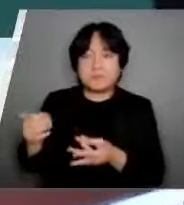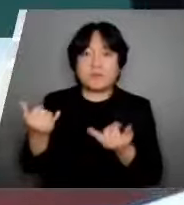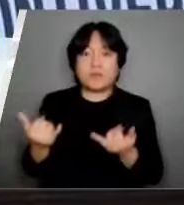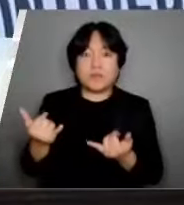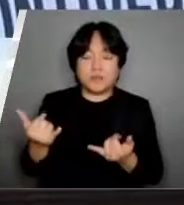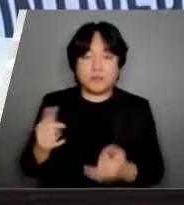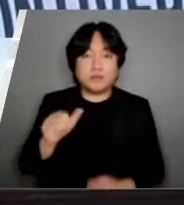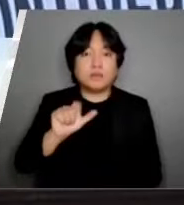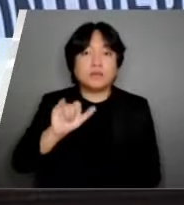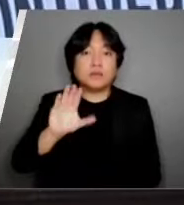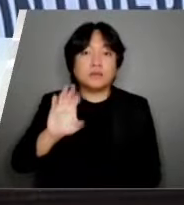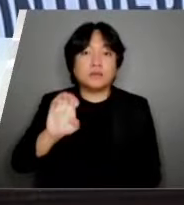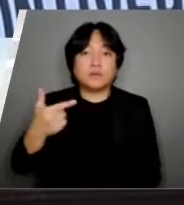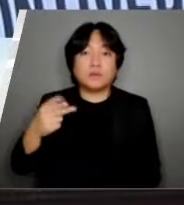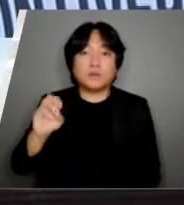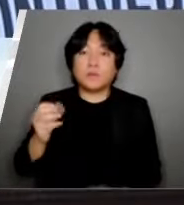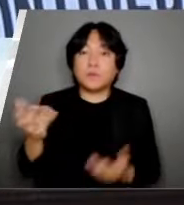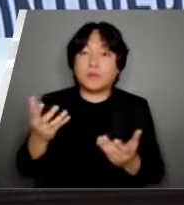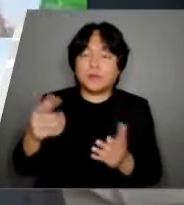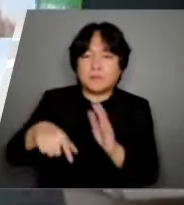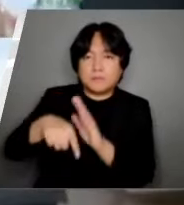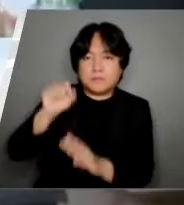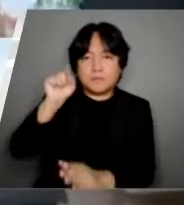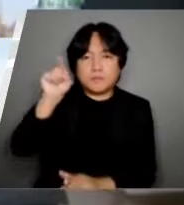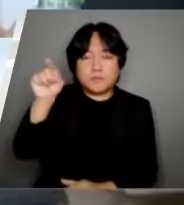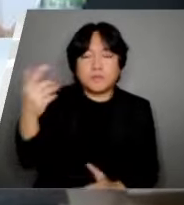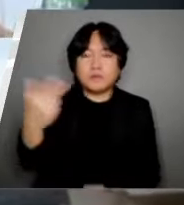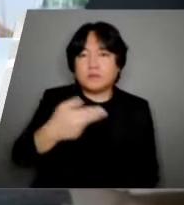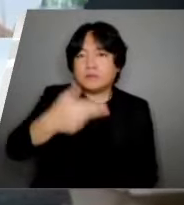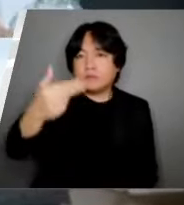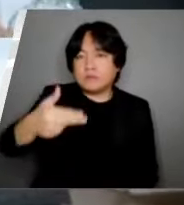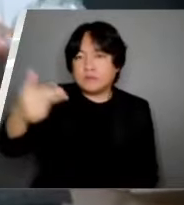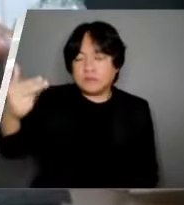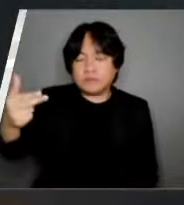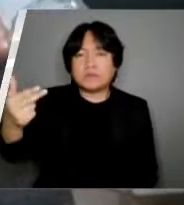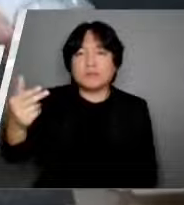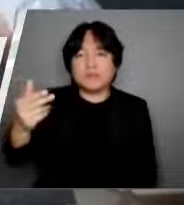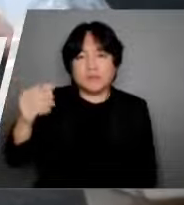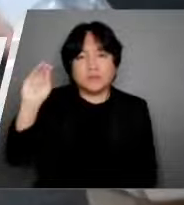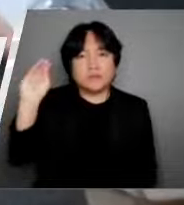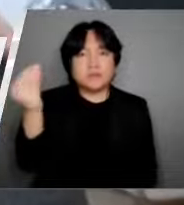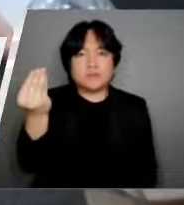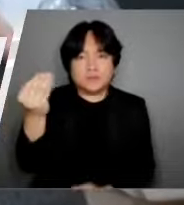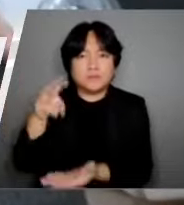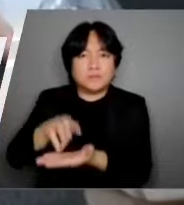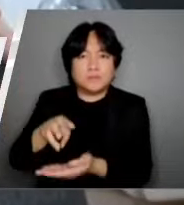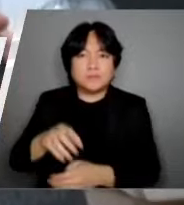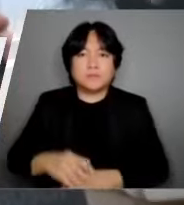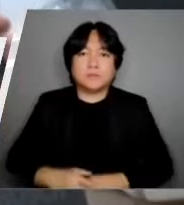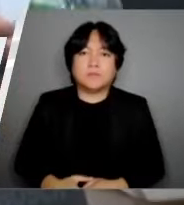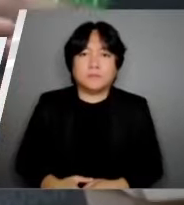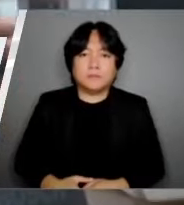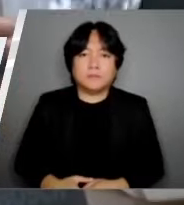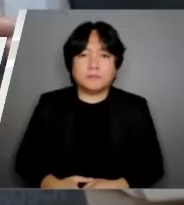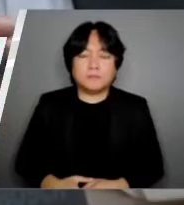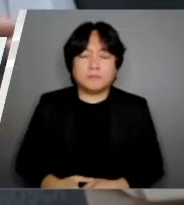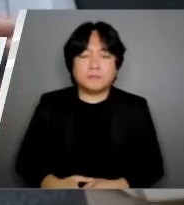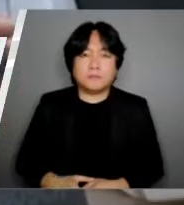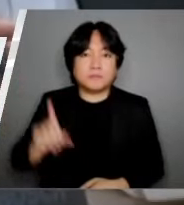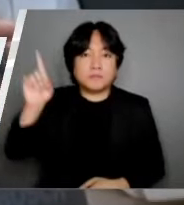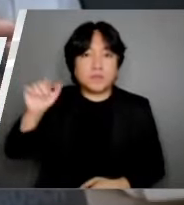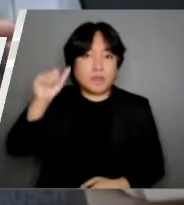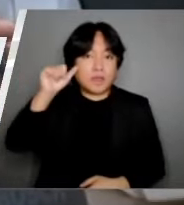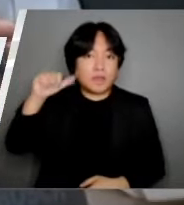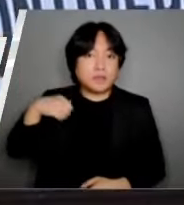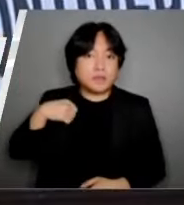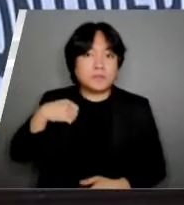alkalde. Based on latest report sa akin po kagabi, si Alice Guo is